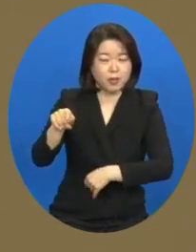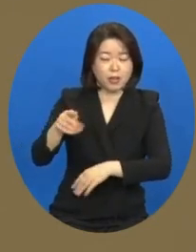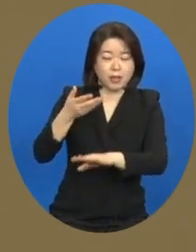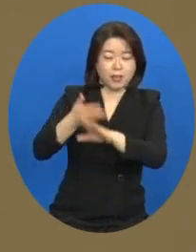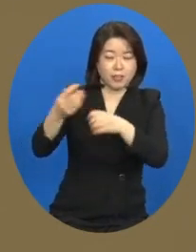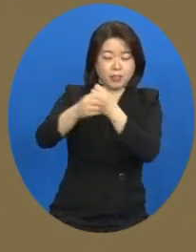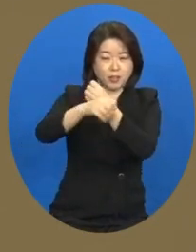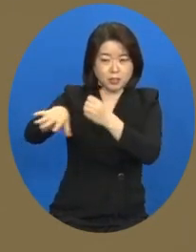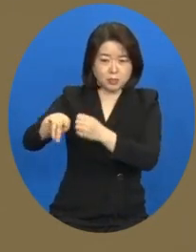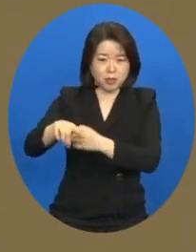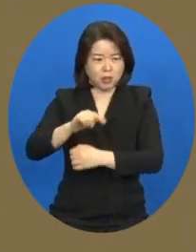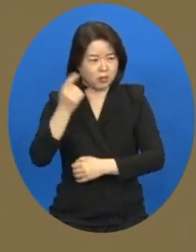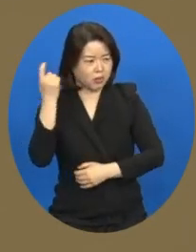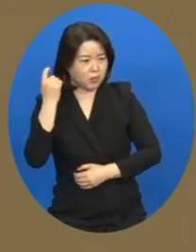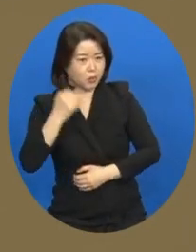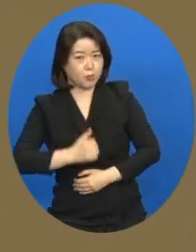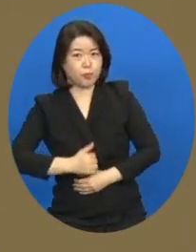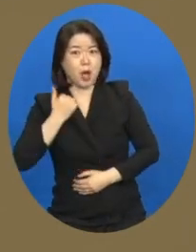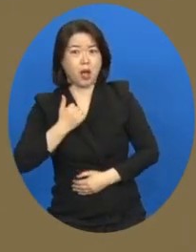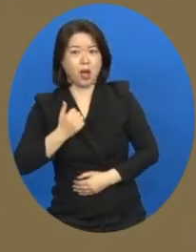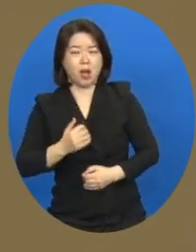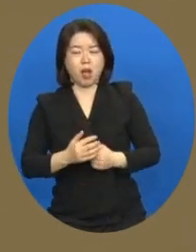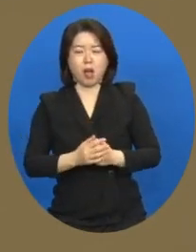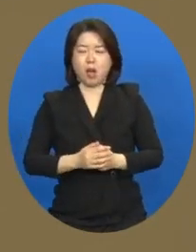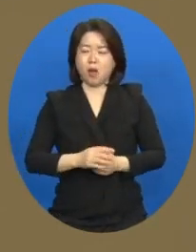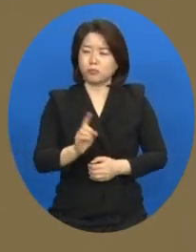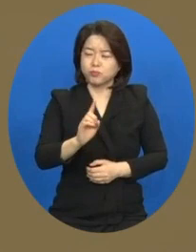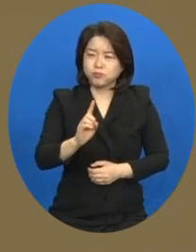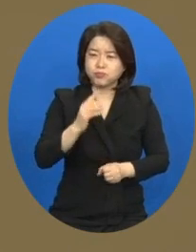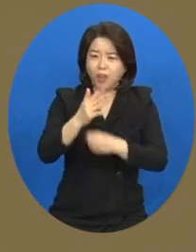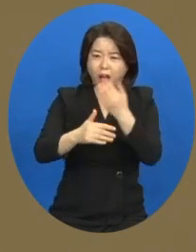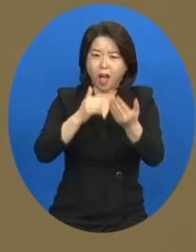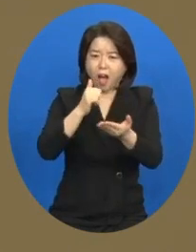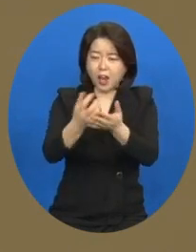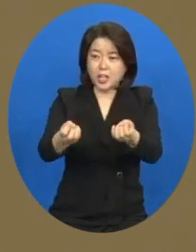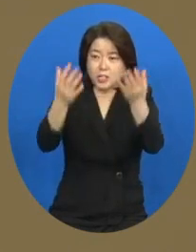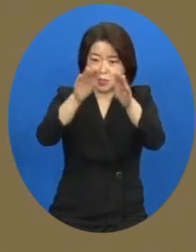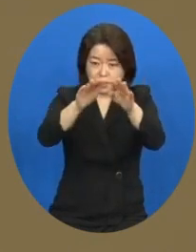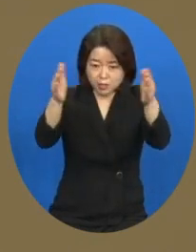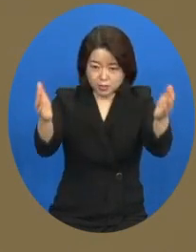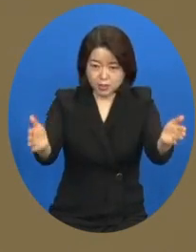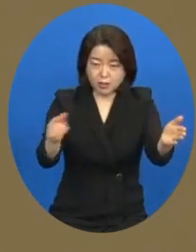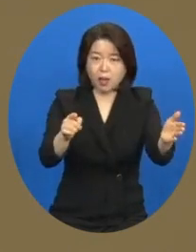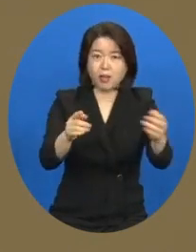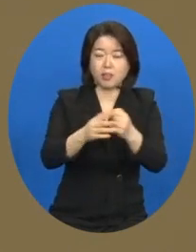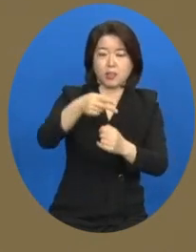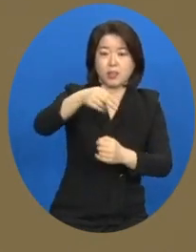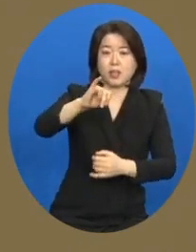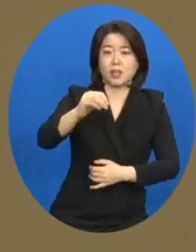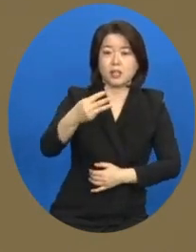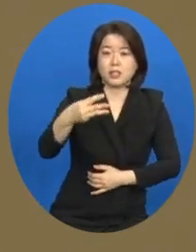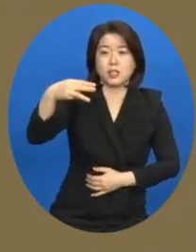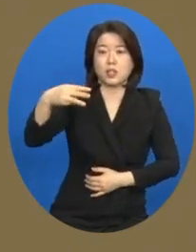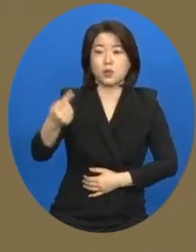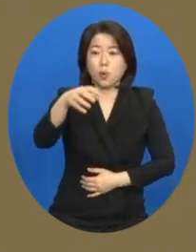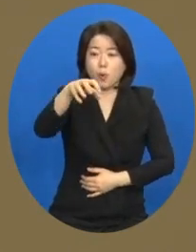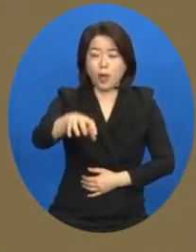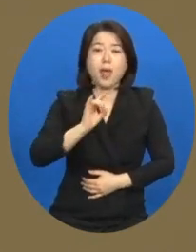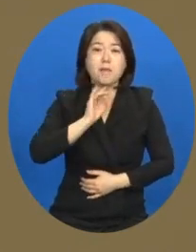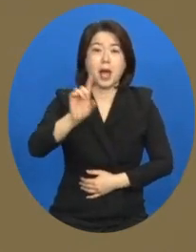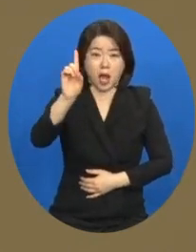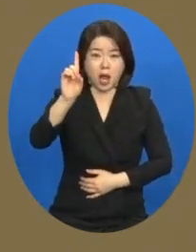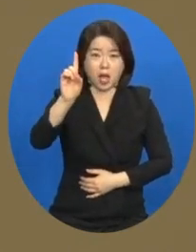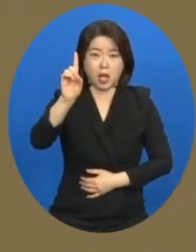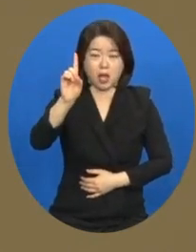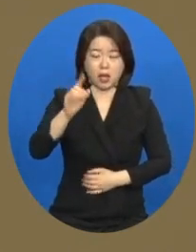얼마나 화가 났는지, 아니 하나님의 제단은 실로에만 있습니다.